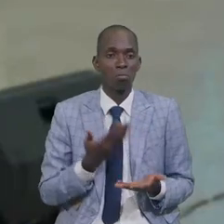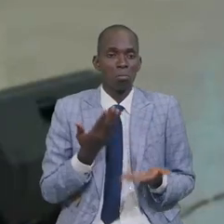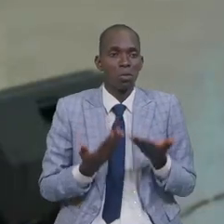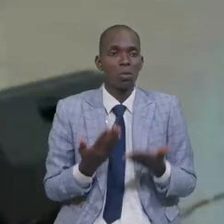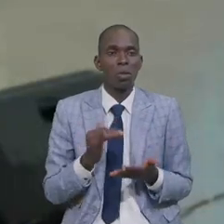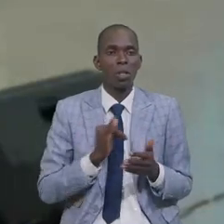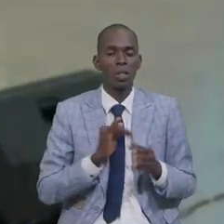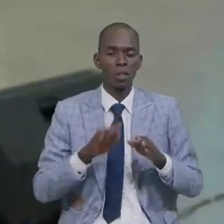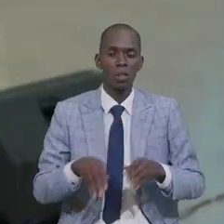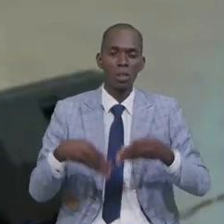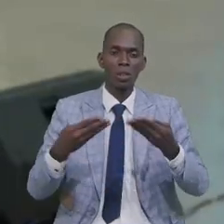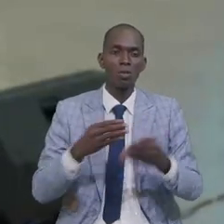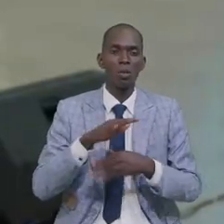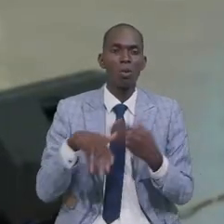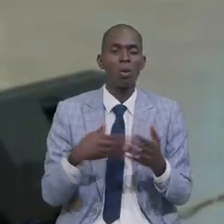dit,